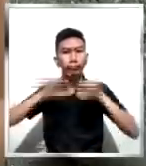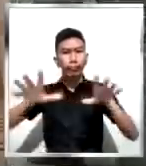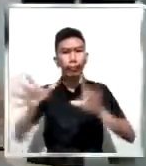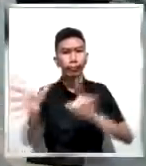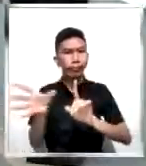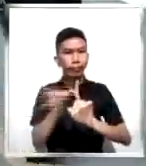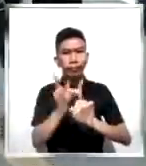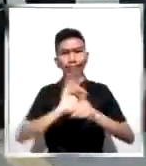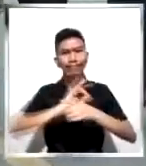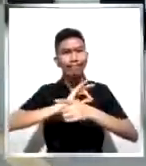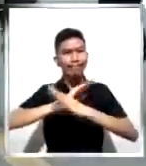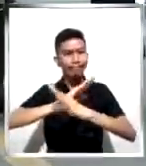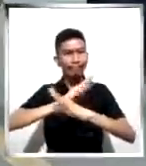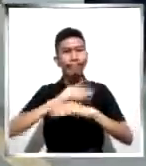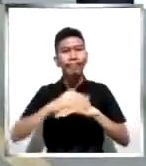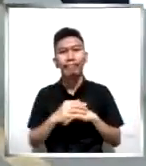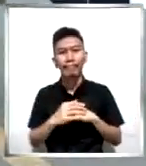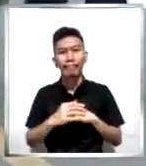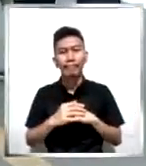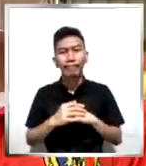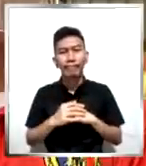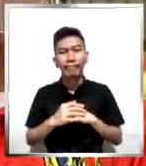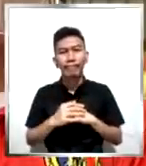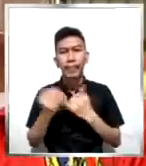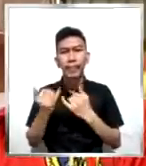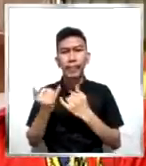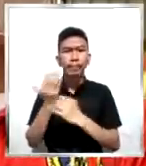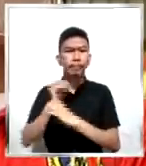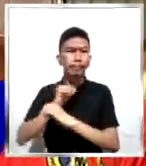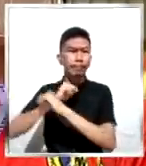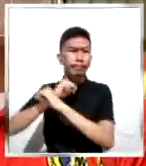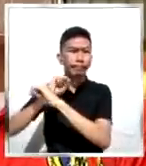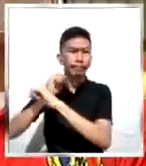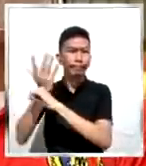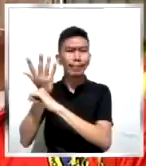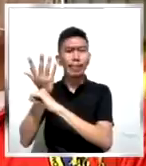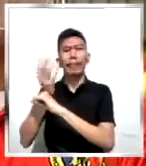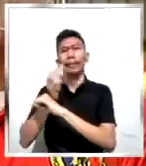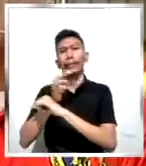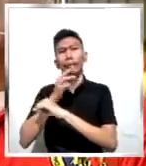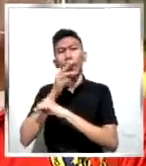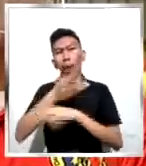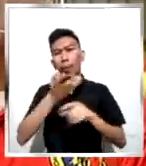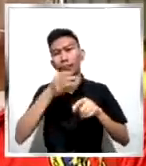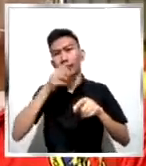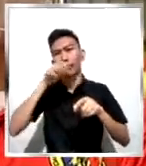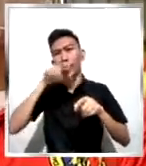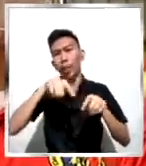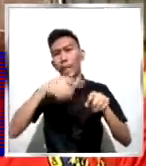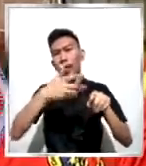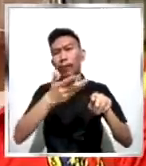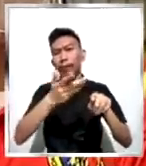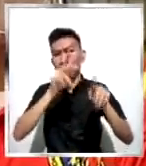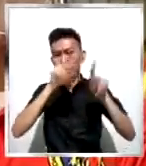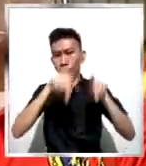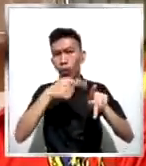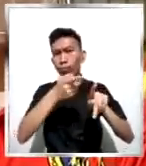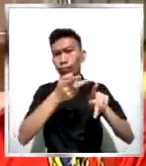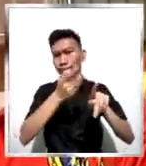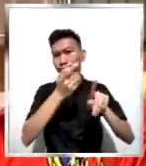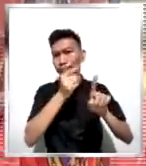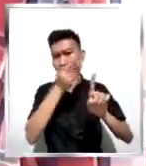pandemya. Yun na nga ang mismong iniwasan natin. Yung body fluids na galing sa isang tao na posibleng infected